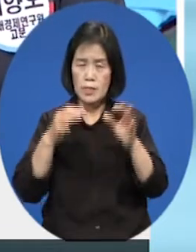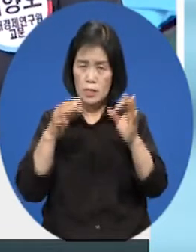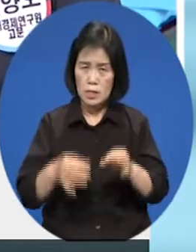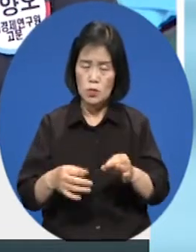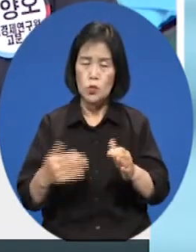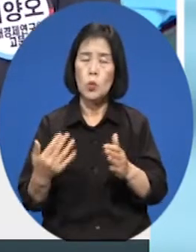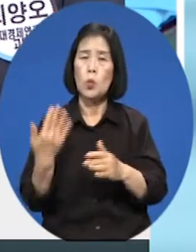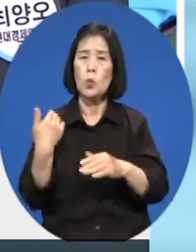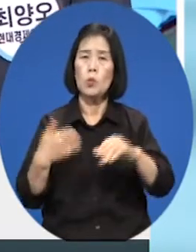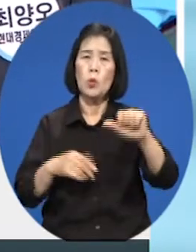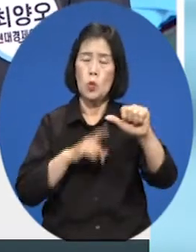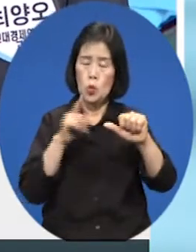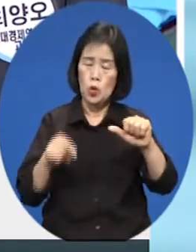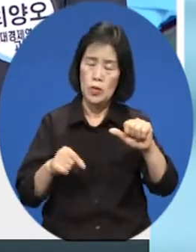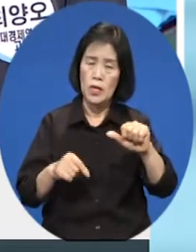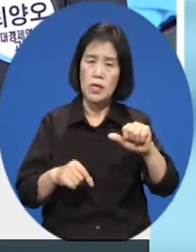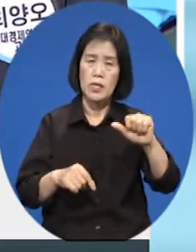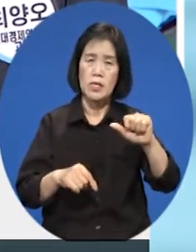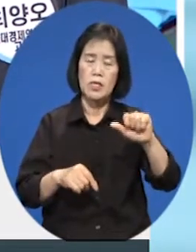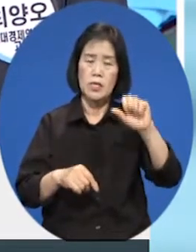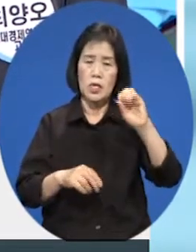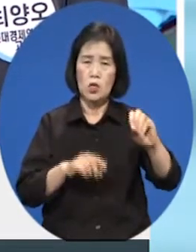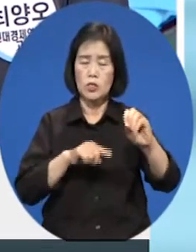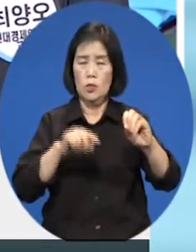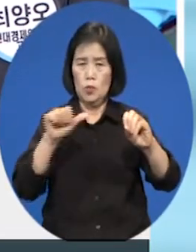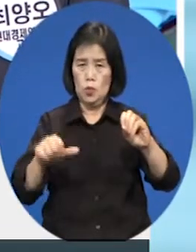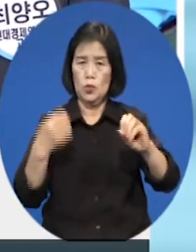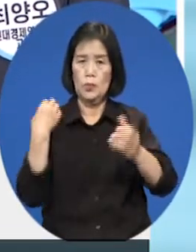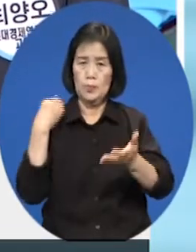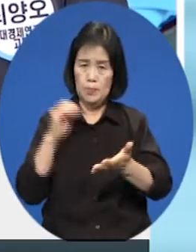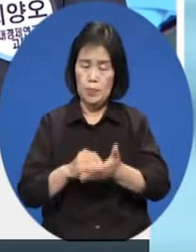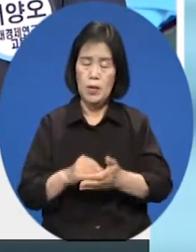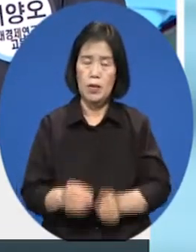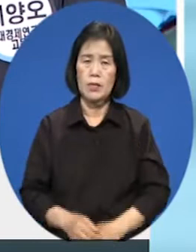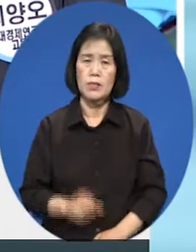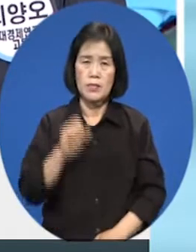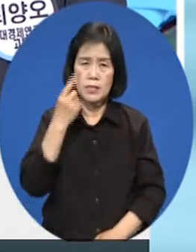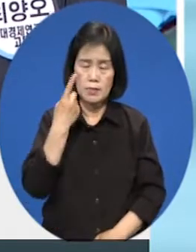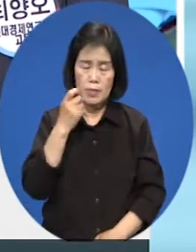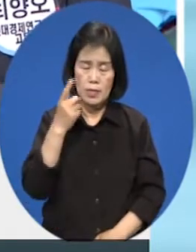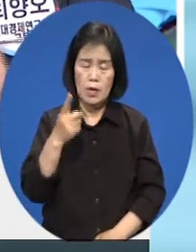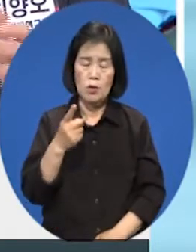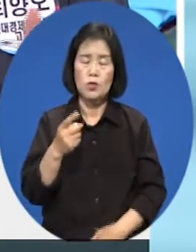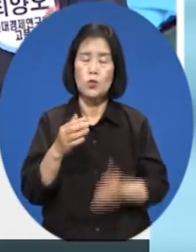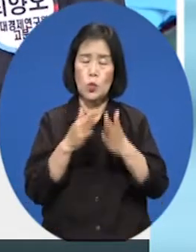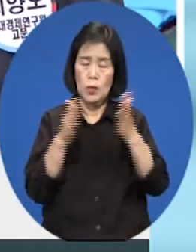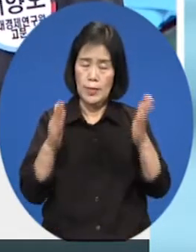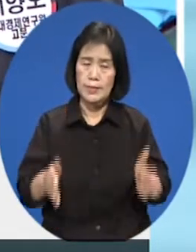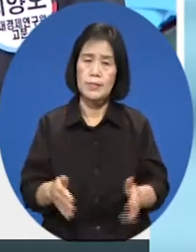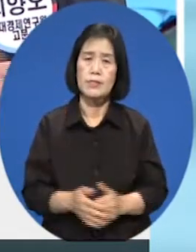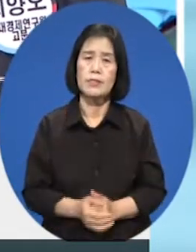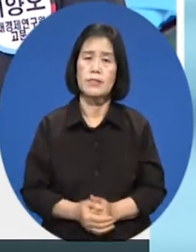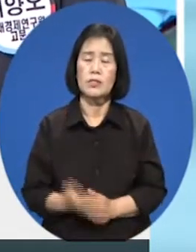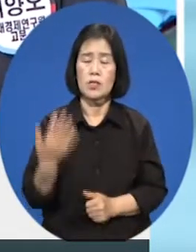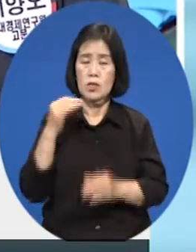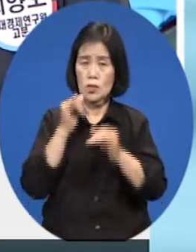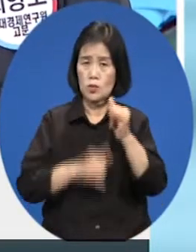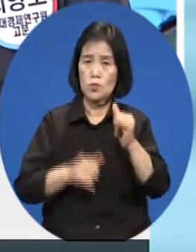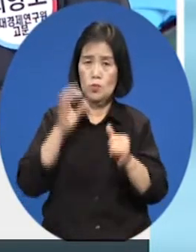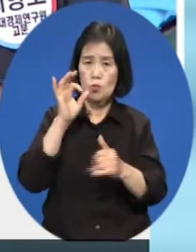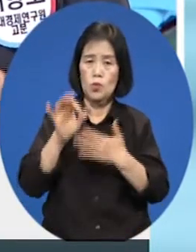달에 지금 현재 수준이 0.7에서 0.5로 지금 동결해서 11개월째 갑니다. 근데 우리나라 네. 이제 전체 역사를